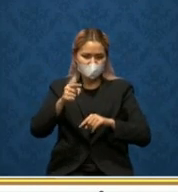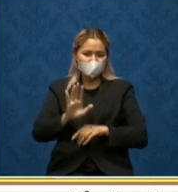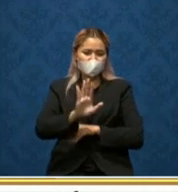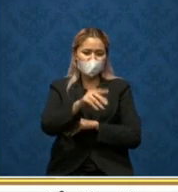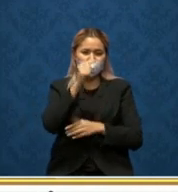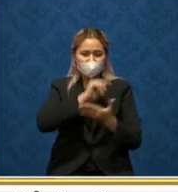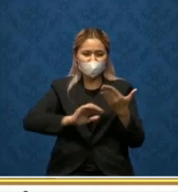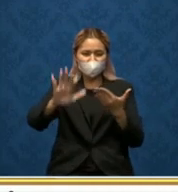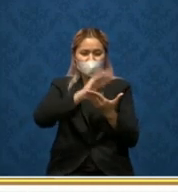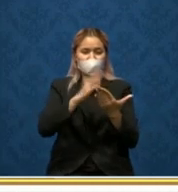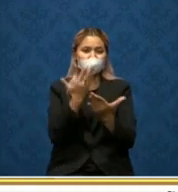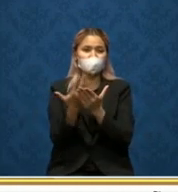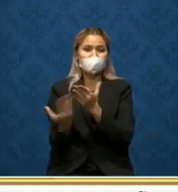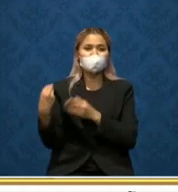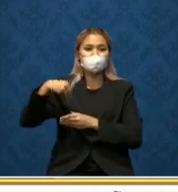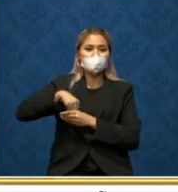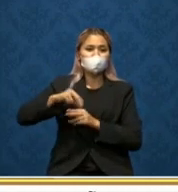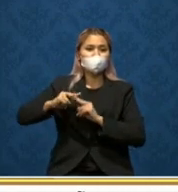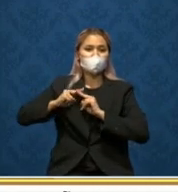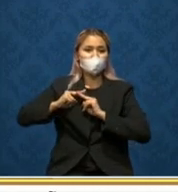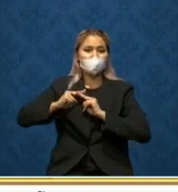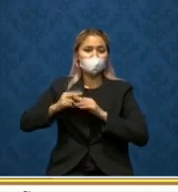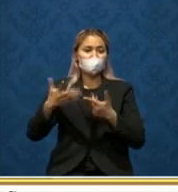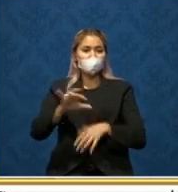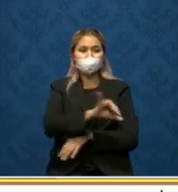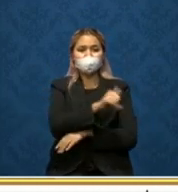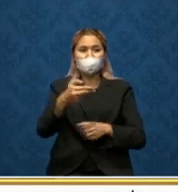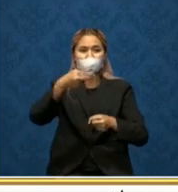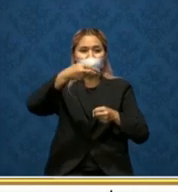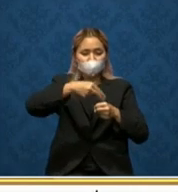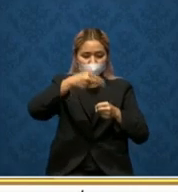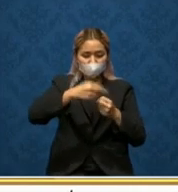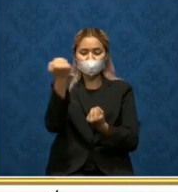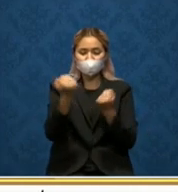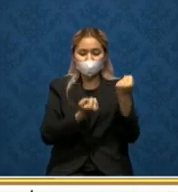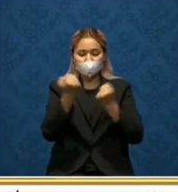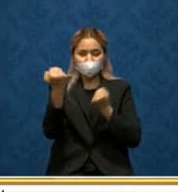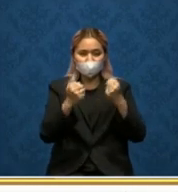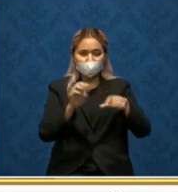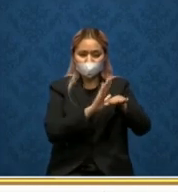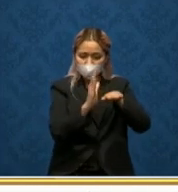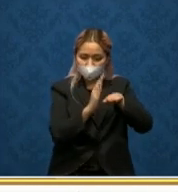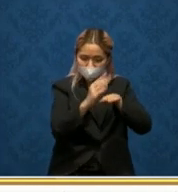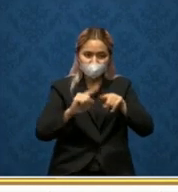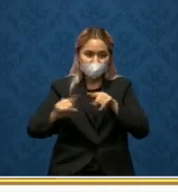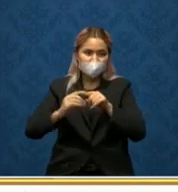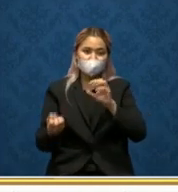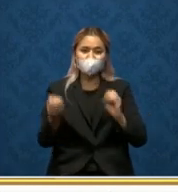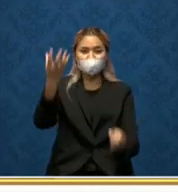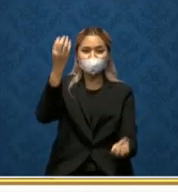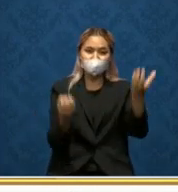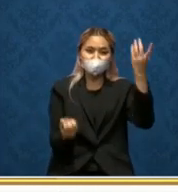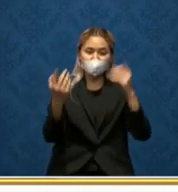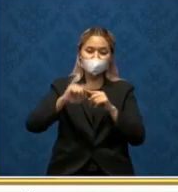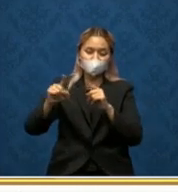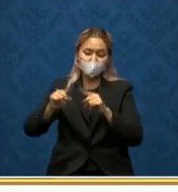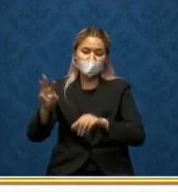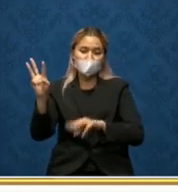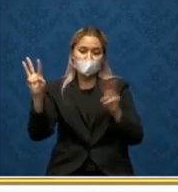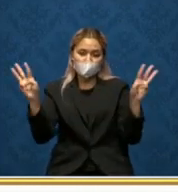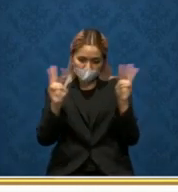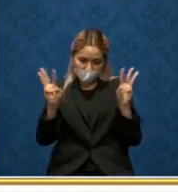ก็เก็บเงินเข้ากระเป๋าตัวเองเขายังต้องมีการรับถ่ายน้ำมันเครื่องล้างอัดฉีดรถยนต์ยังจะต้องทำสวนปาล์มจะต้องมีการแลกเวรซื้อเวรกัน